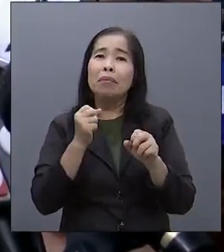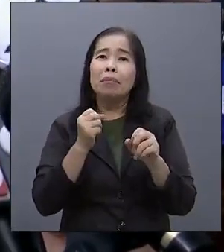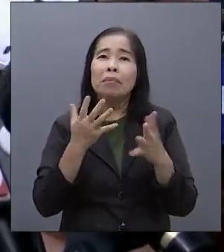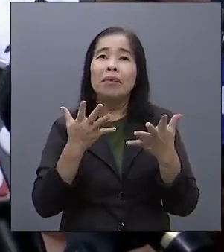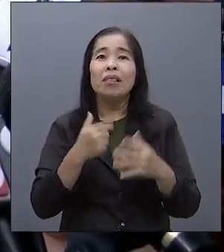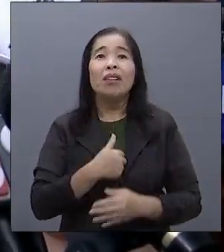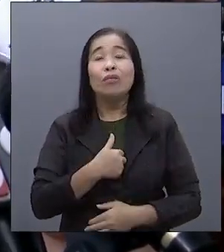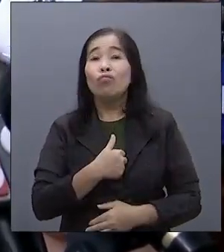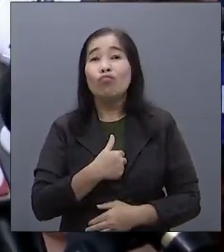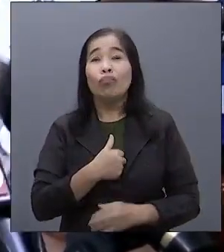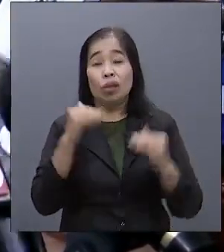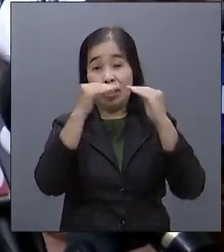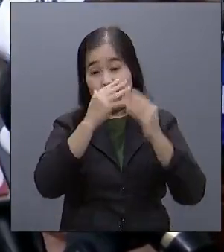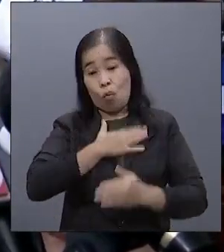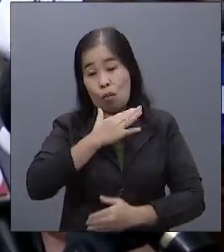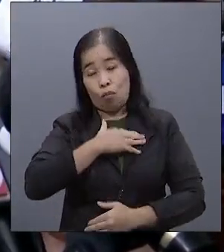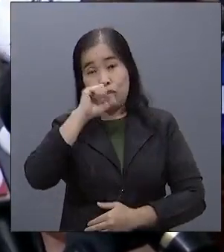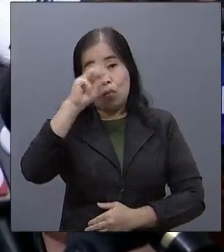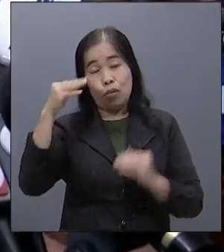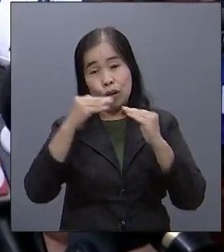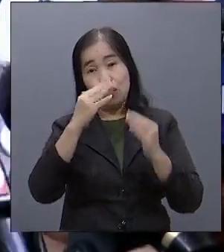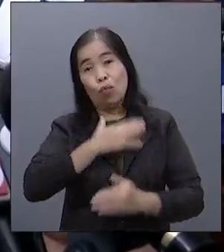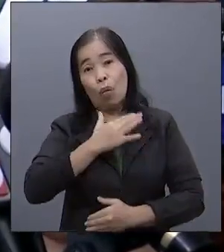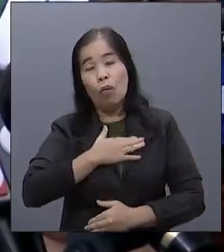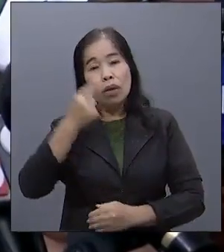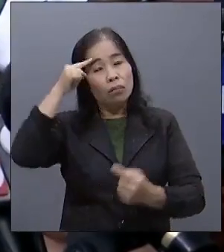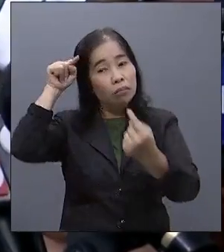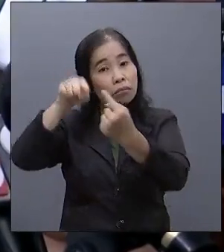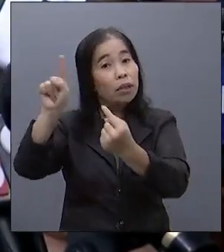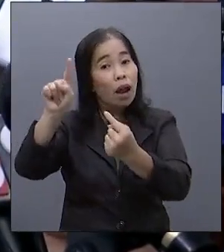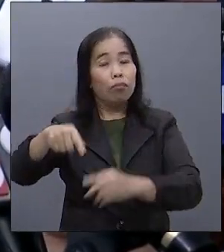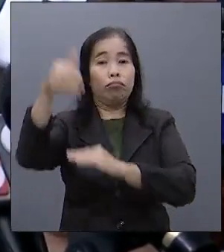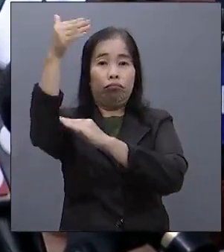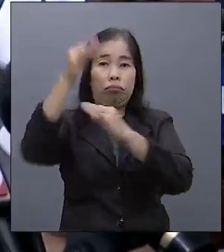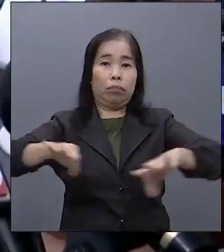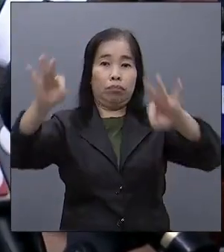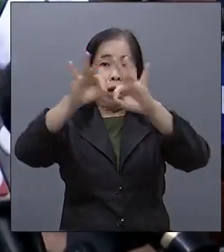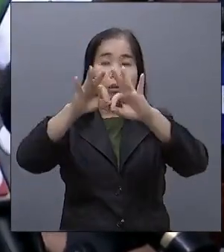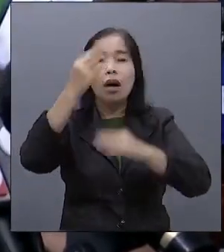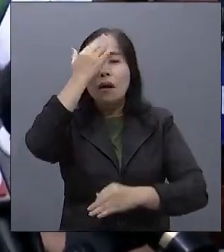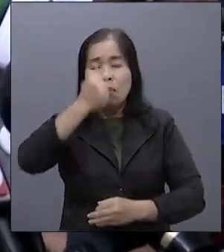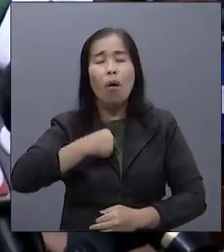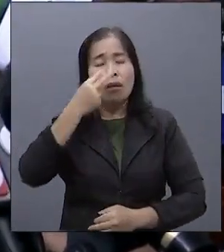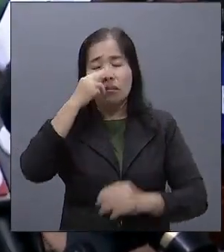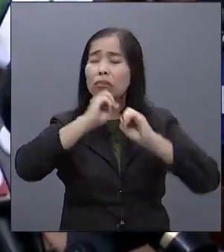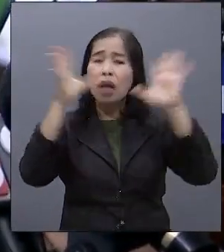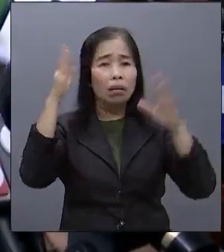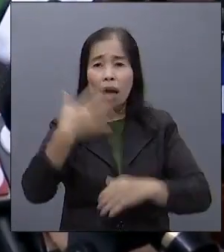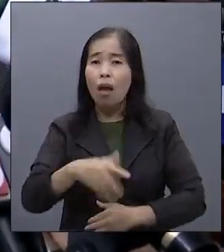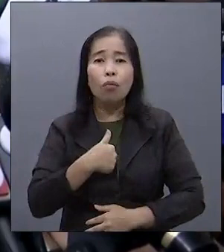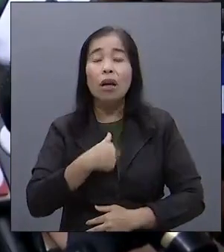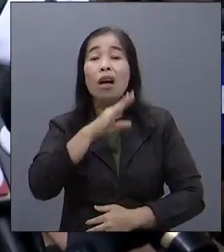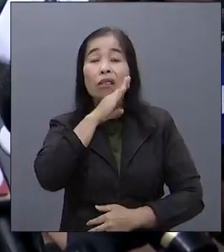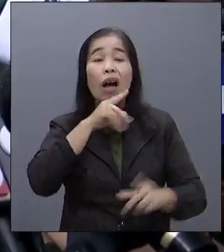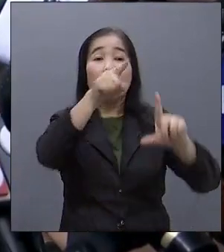เป็นส่วนผสมร ั ฐบาลของส ส. ค่ะ อันนั้นเป็นสิทธิ์ของสว.นะแล้วก็เรามองประเทศชาติเป็นหลักนะครับเราเห็นแล้วว่าถ้าหากพรรคก้าว